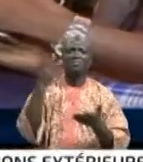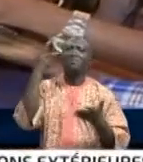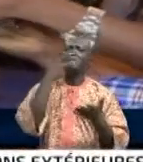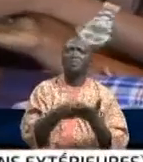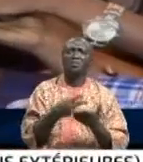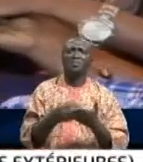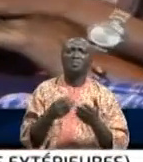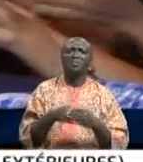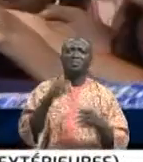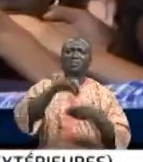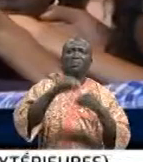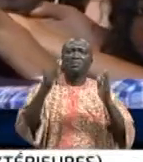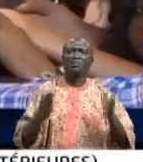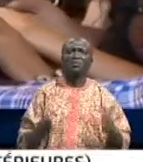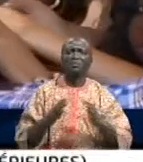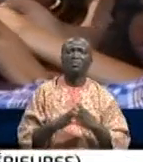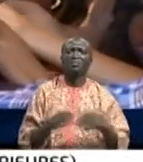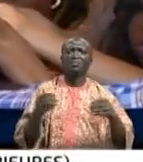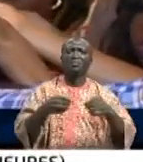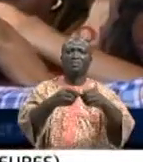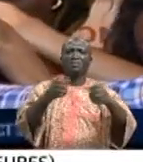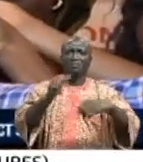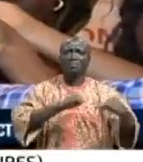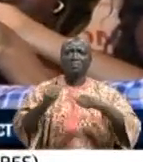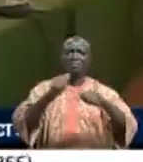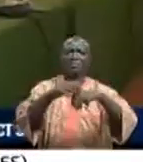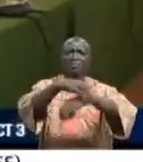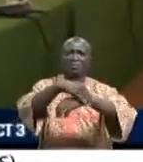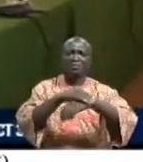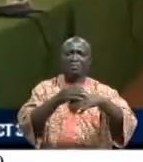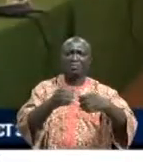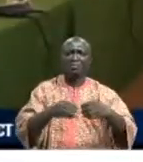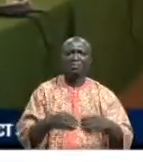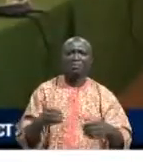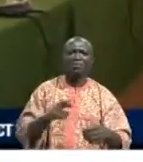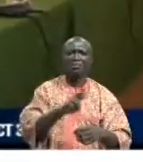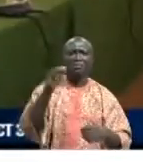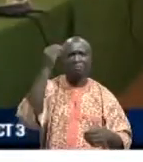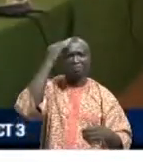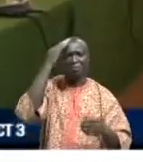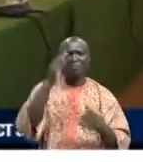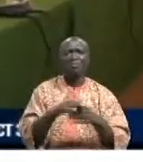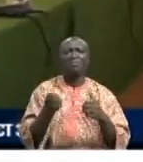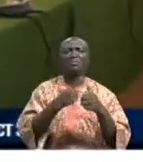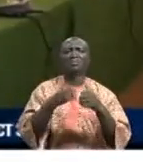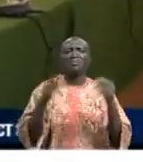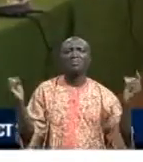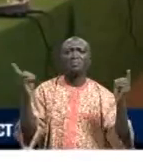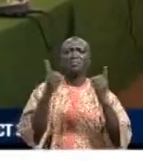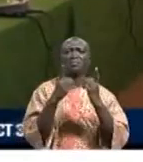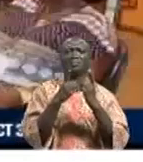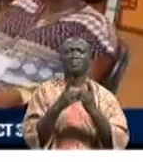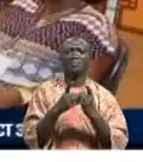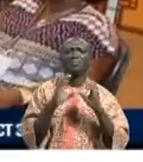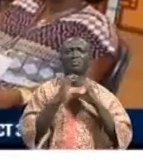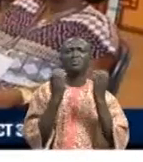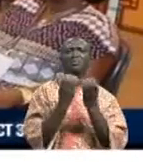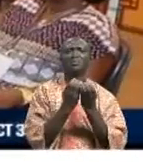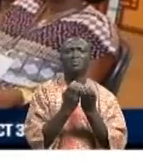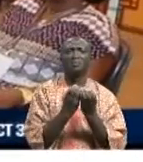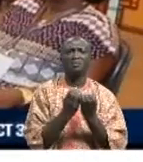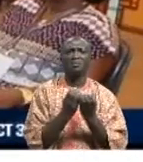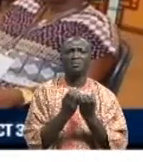des élus locaux et acteurs territoriaux vous savez que lors de la première rencontre du comité